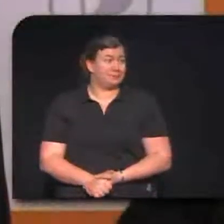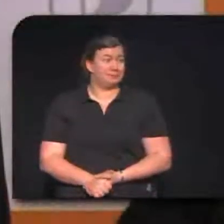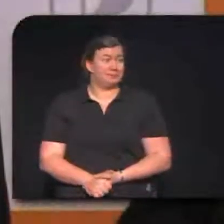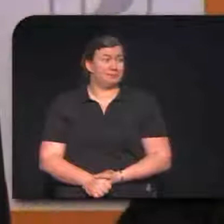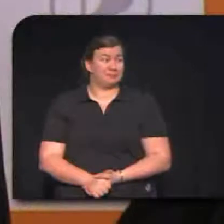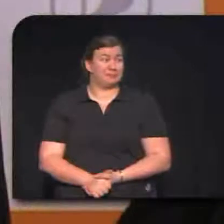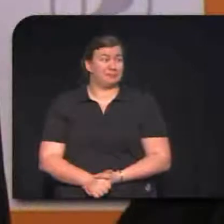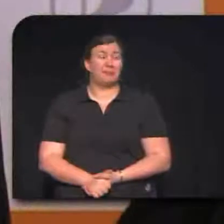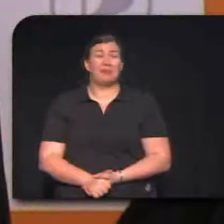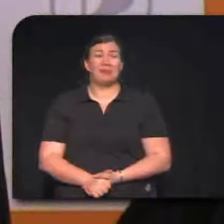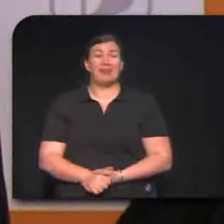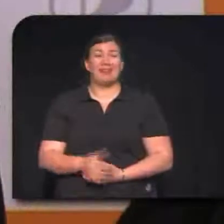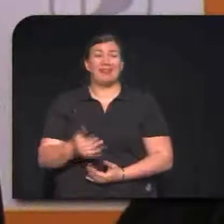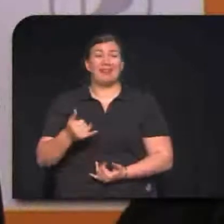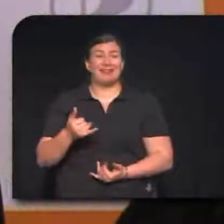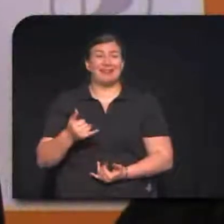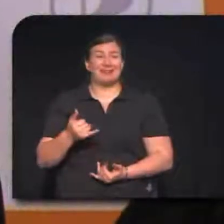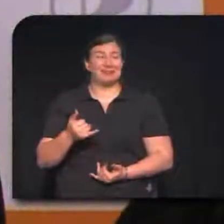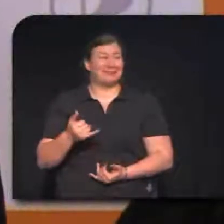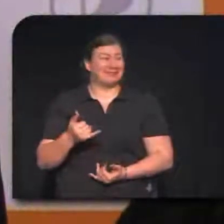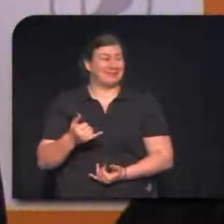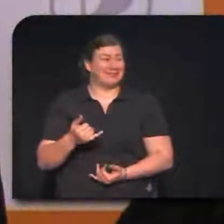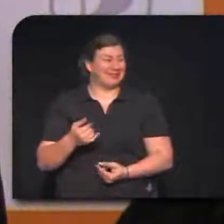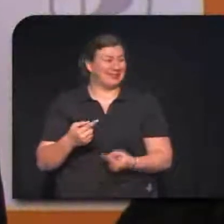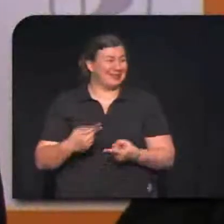bitte jetzt die Antragsteller auf die Bühne